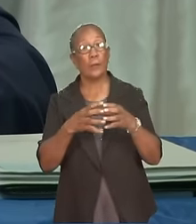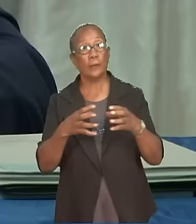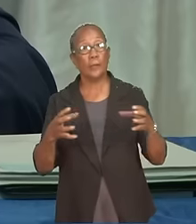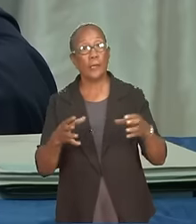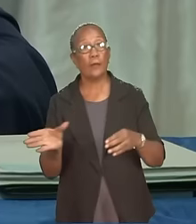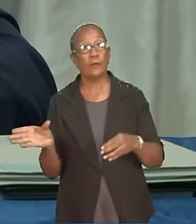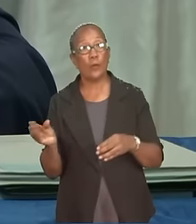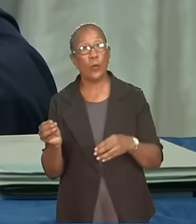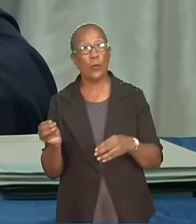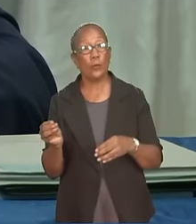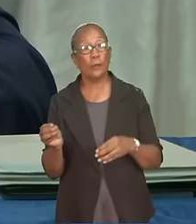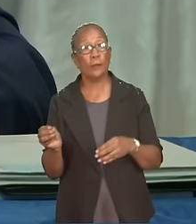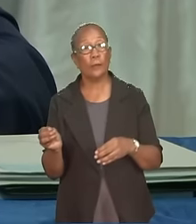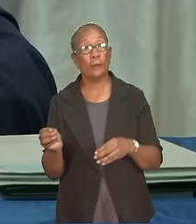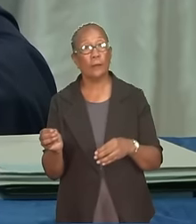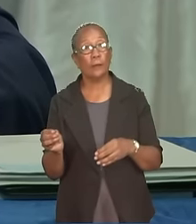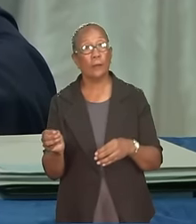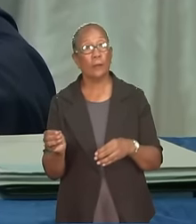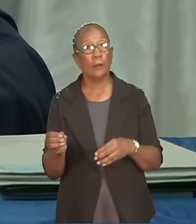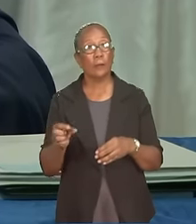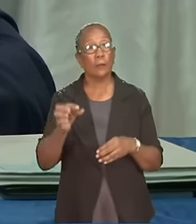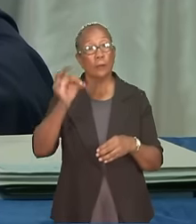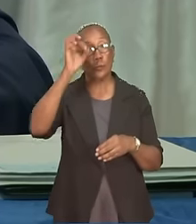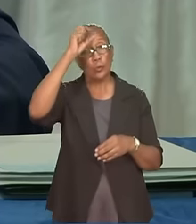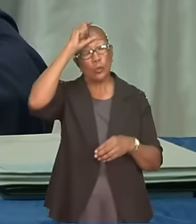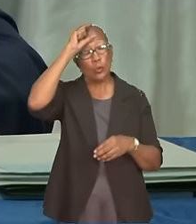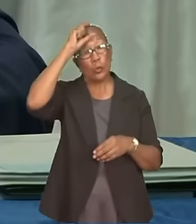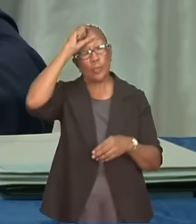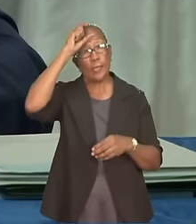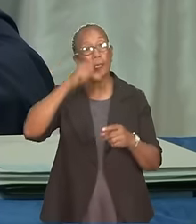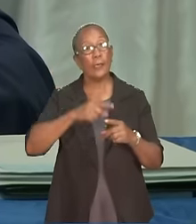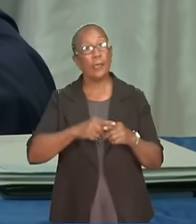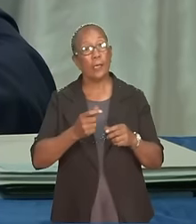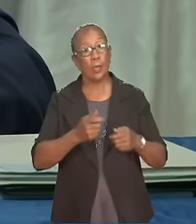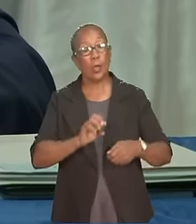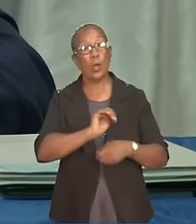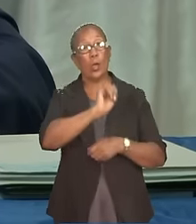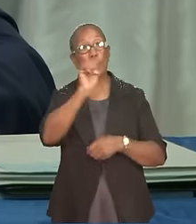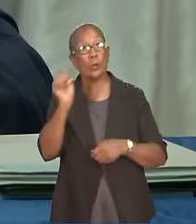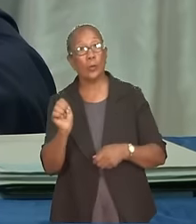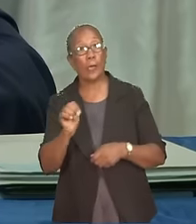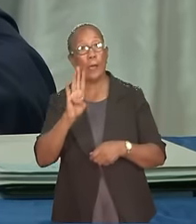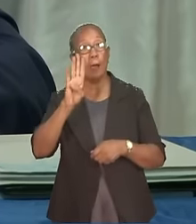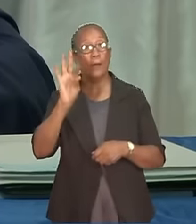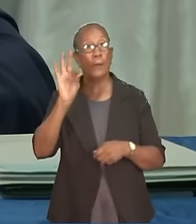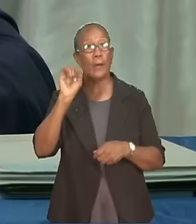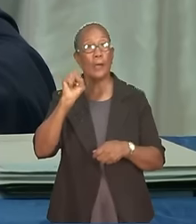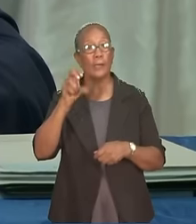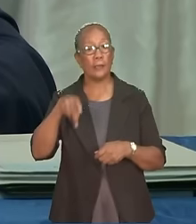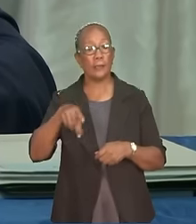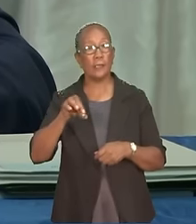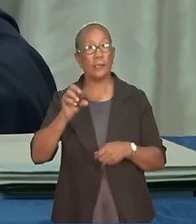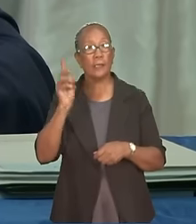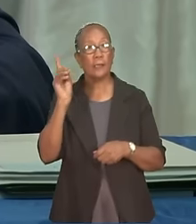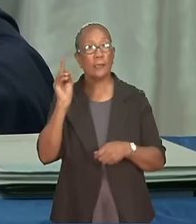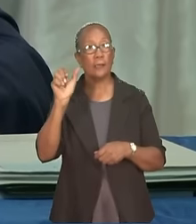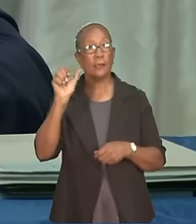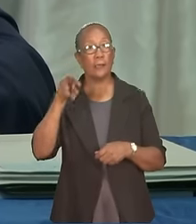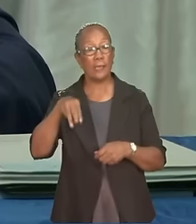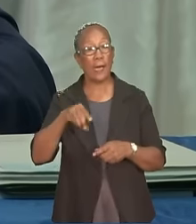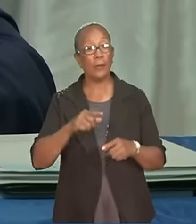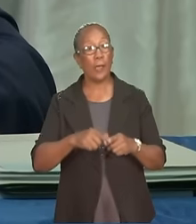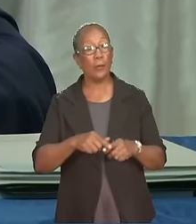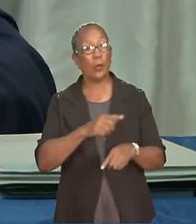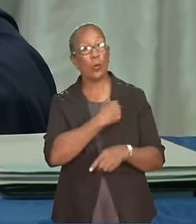uit Turkije, in Europa, Balas Nedam. En 2 is een bedrijf uit